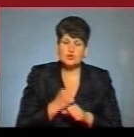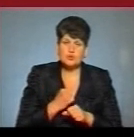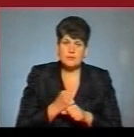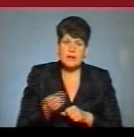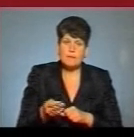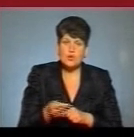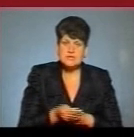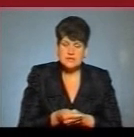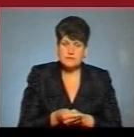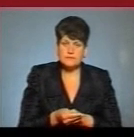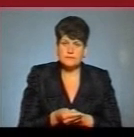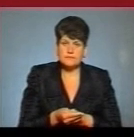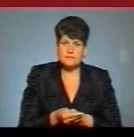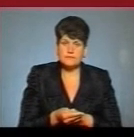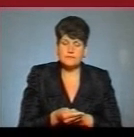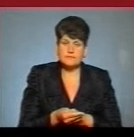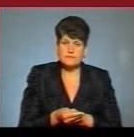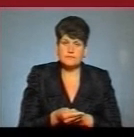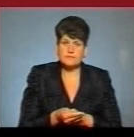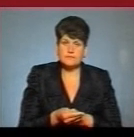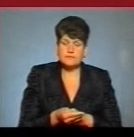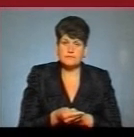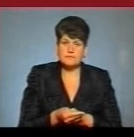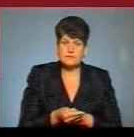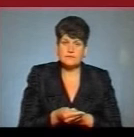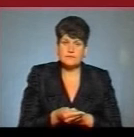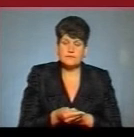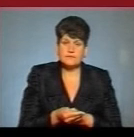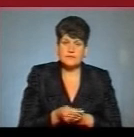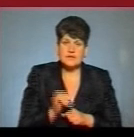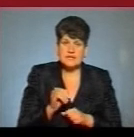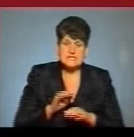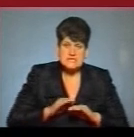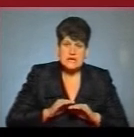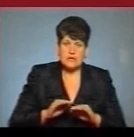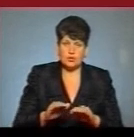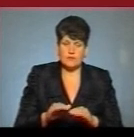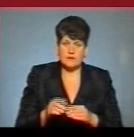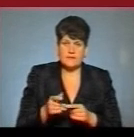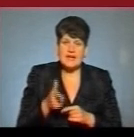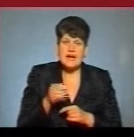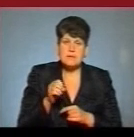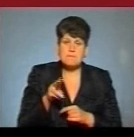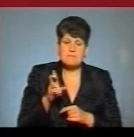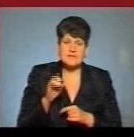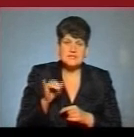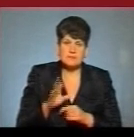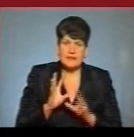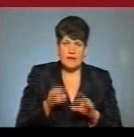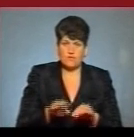посів і цей. І закаткували ті площі. Гербіциди ми там не вносили, тому